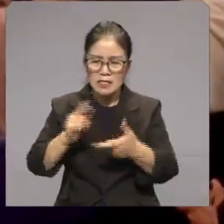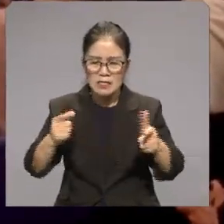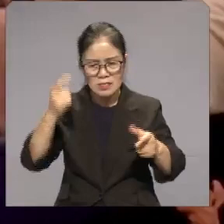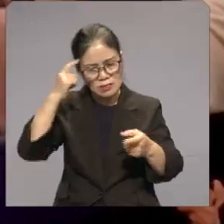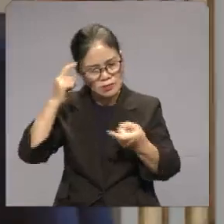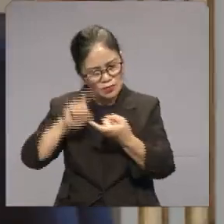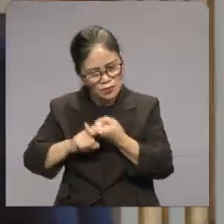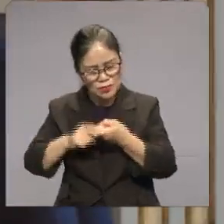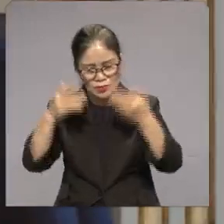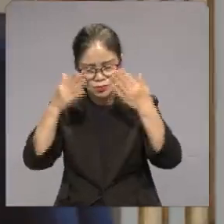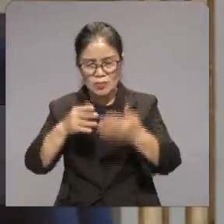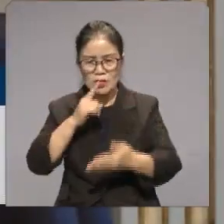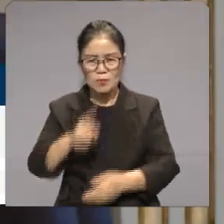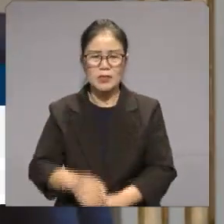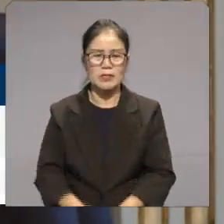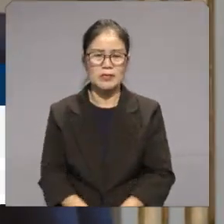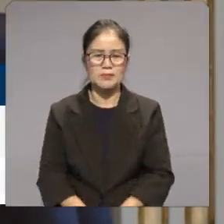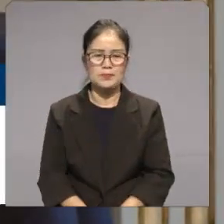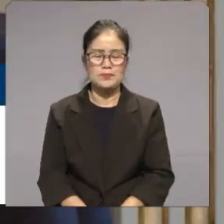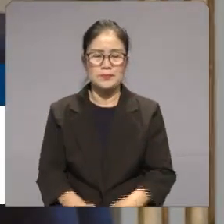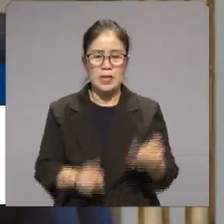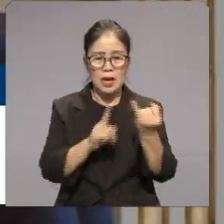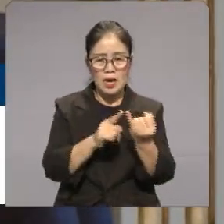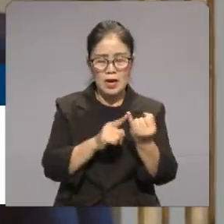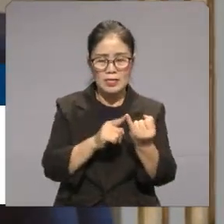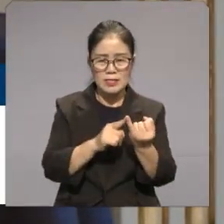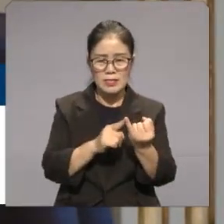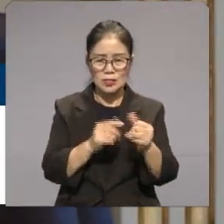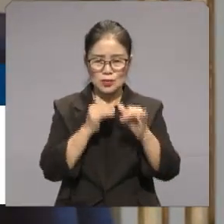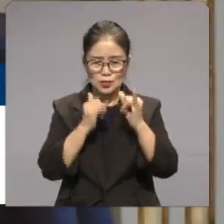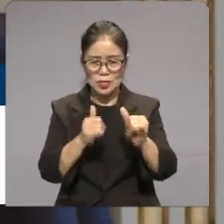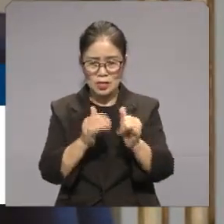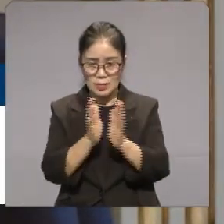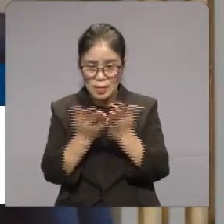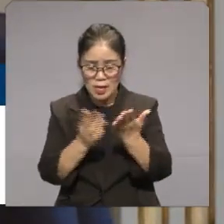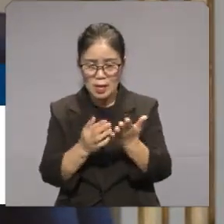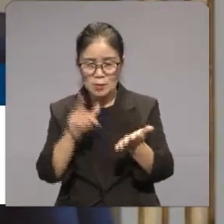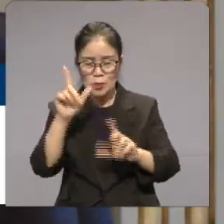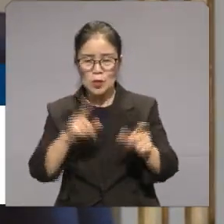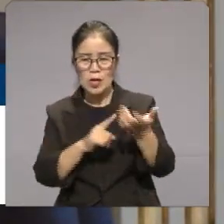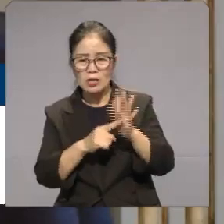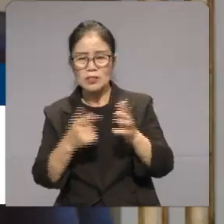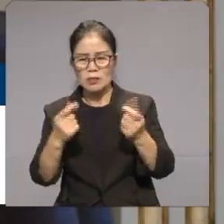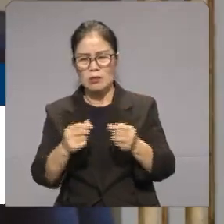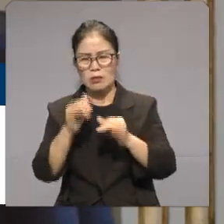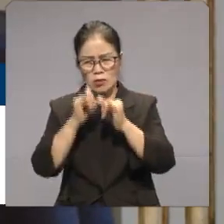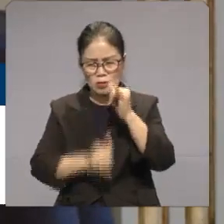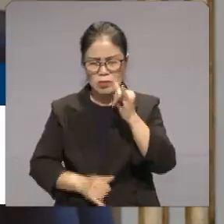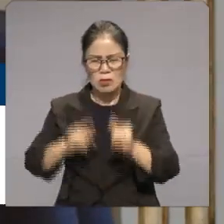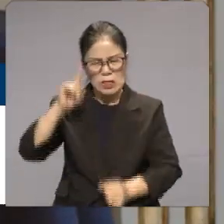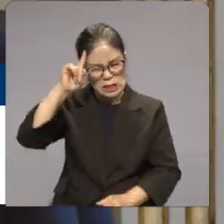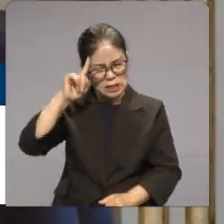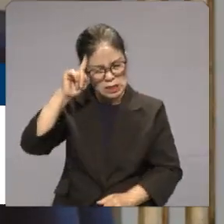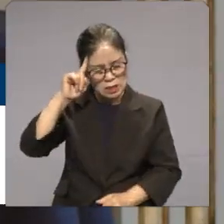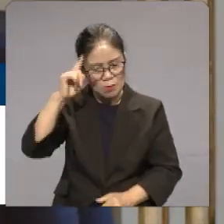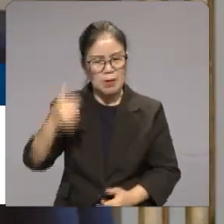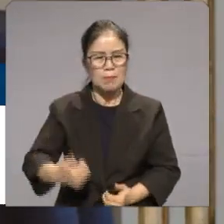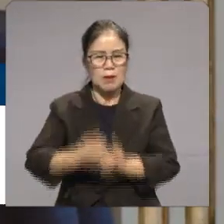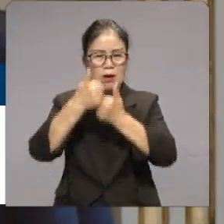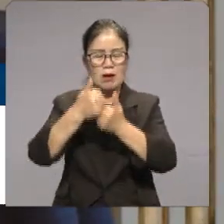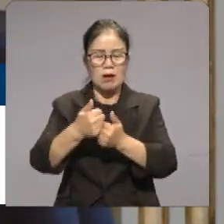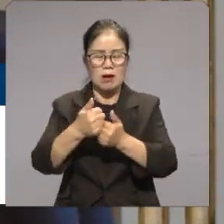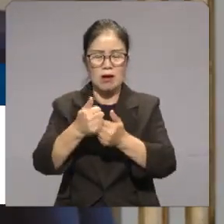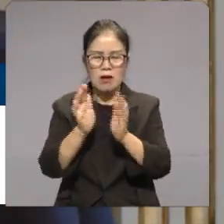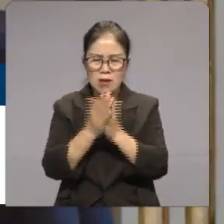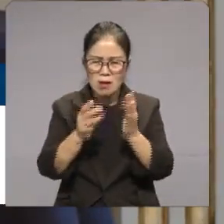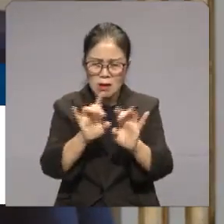소개했습니다. In her oeuvre, Han Kang, as expressed in the Academy citation, confronts historical